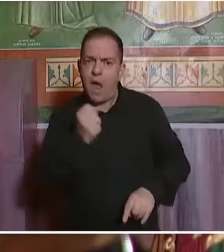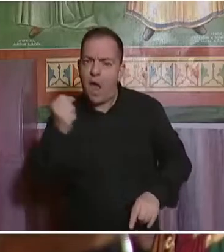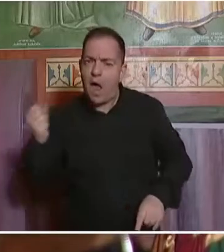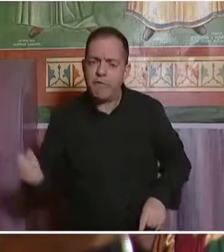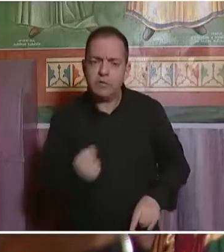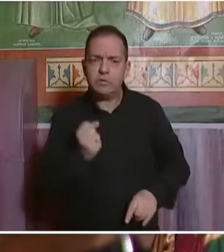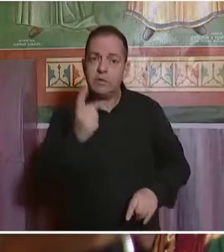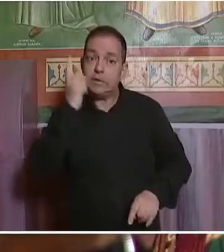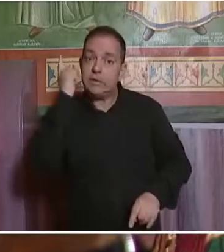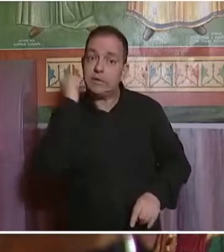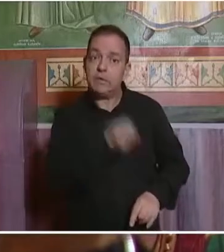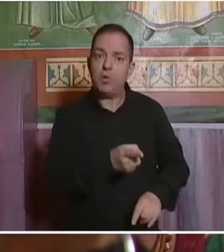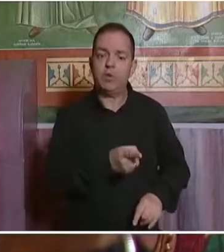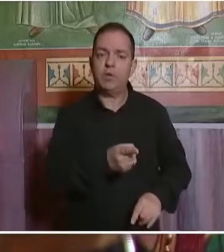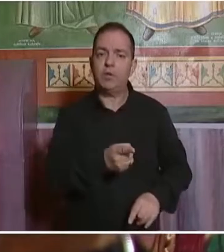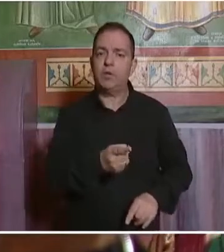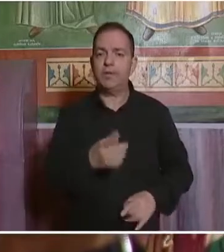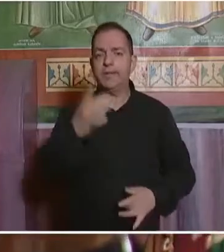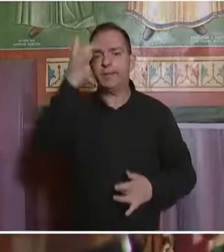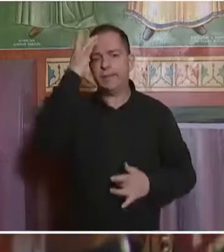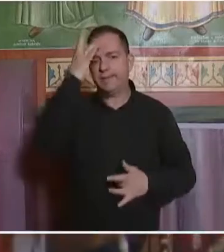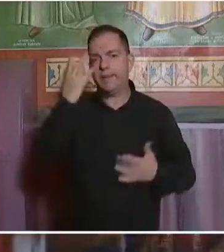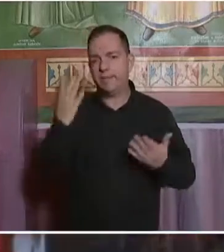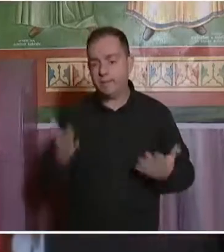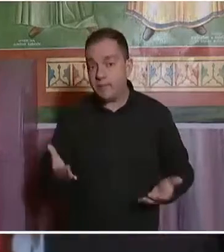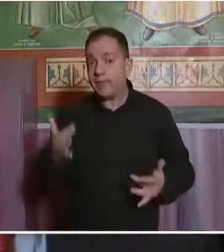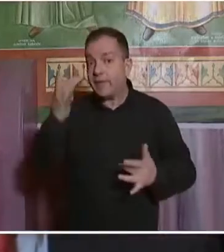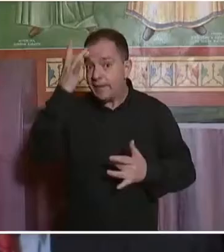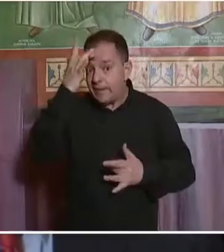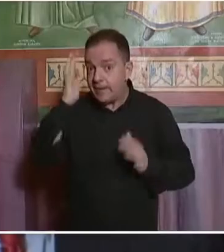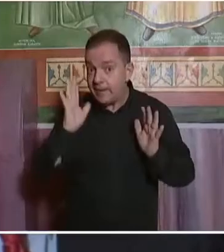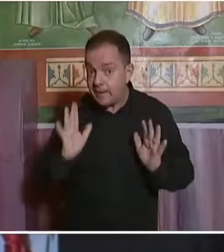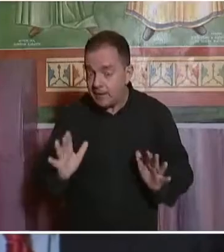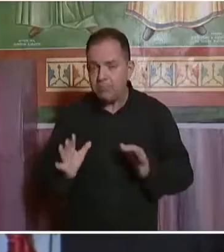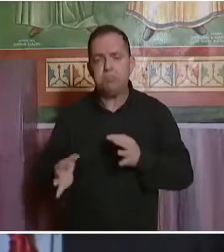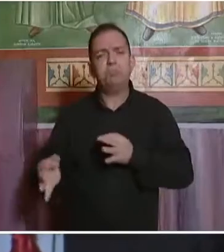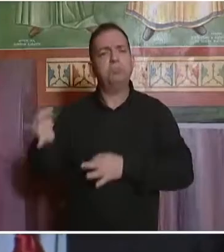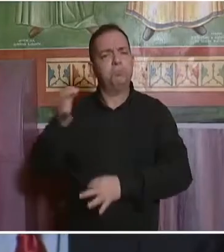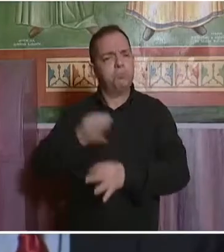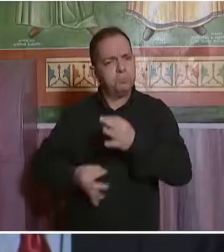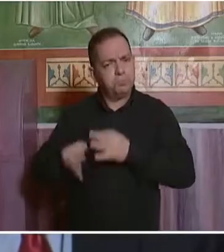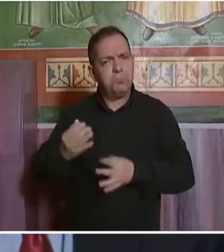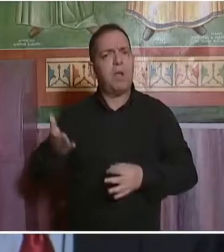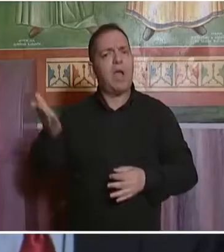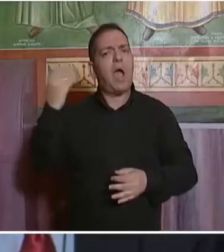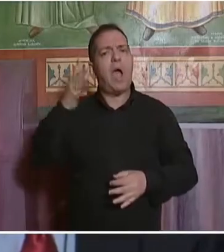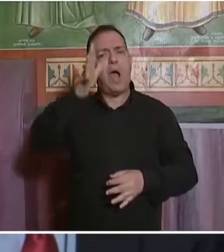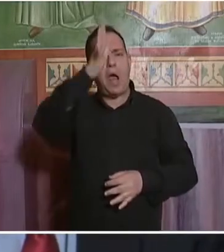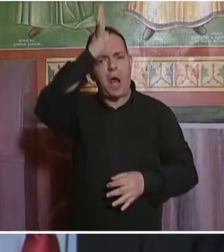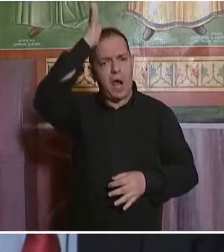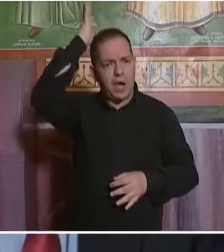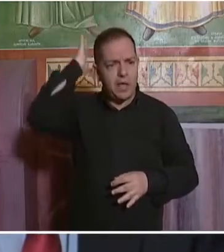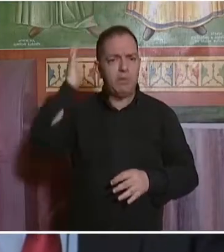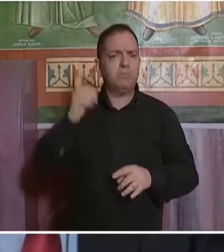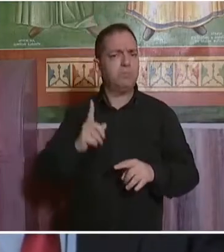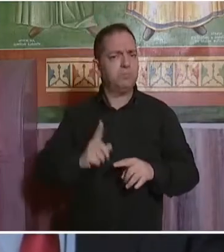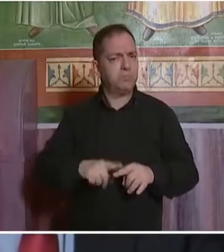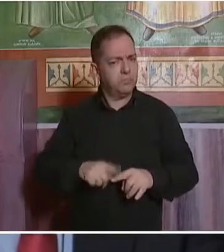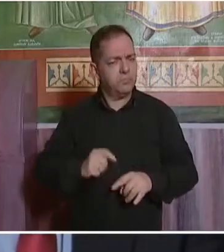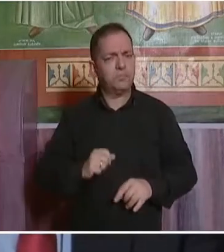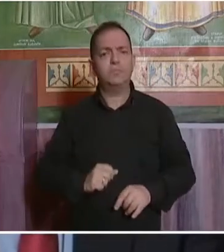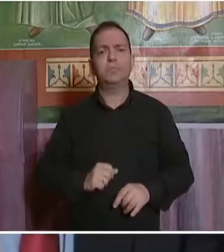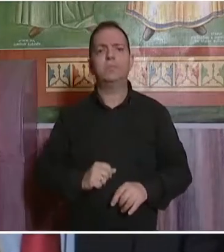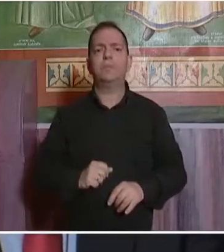τιμωρός. Για την ύπαρξή της μας μίλησαν και οι αρχαίοι.